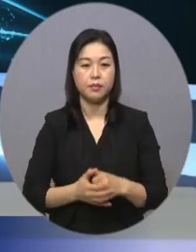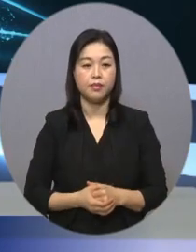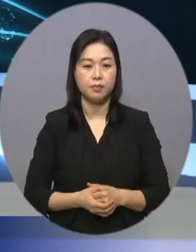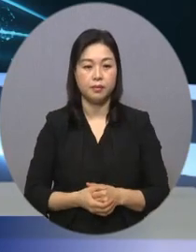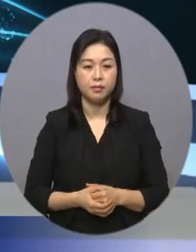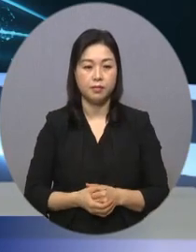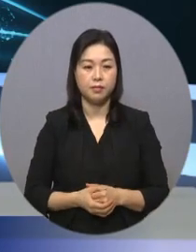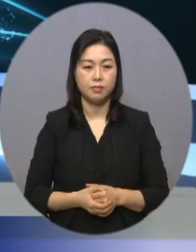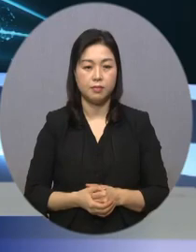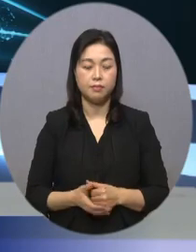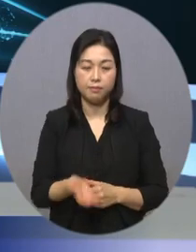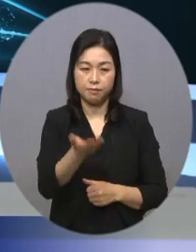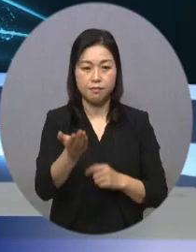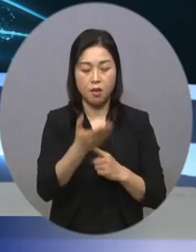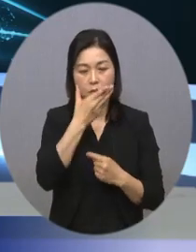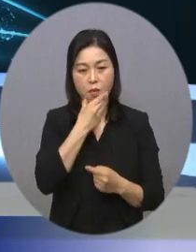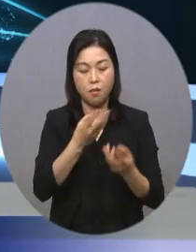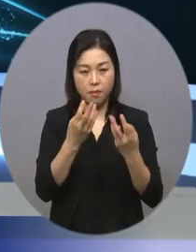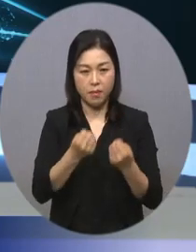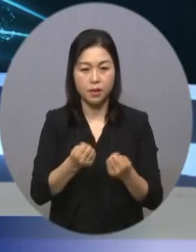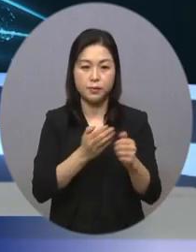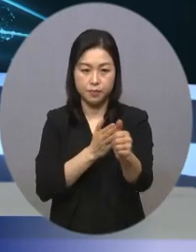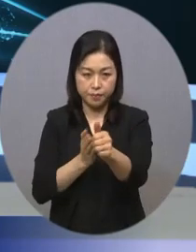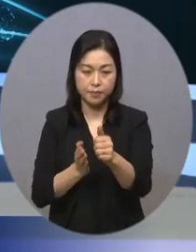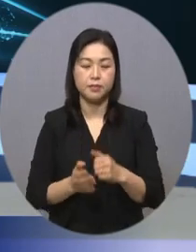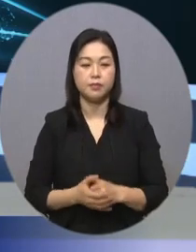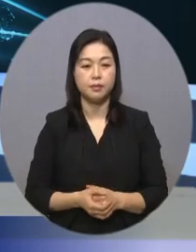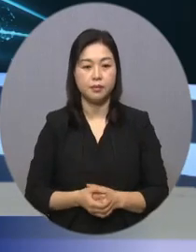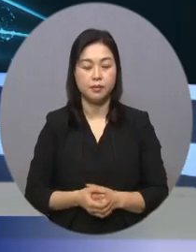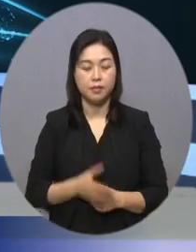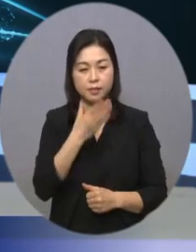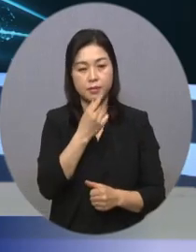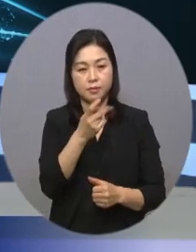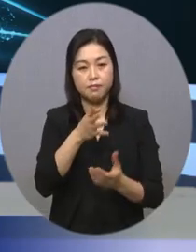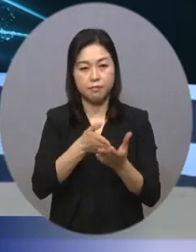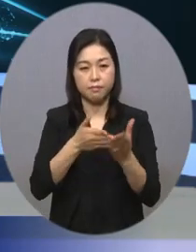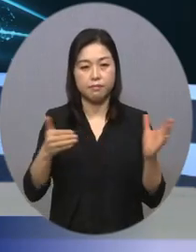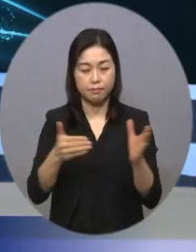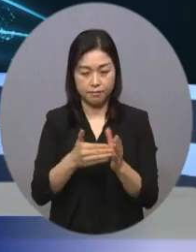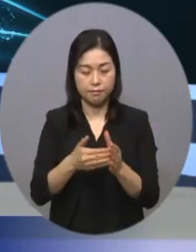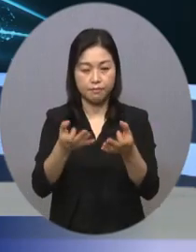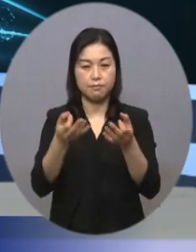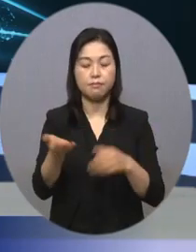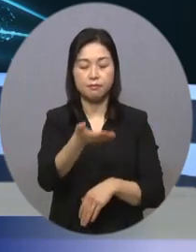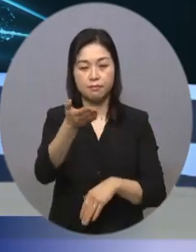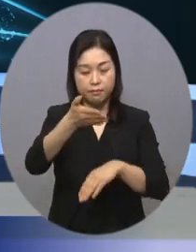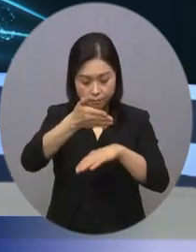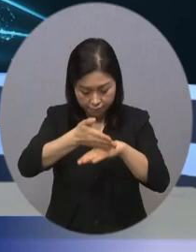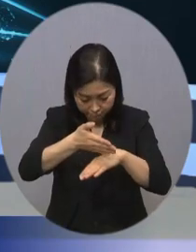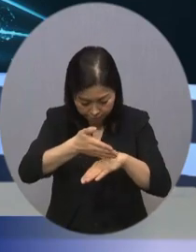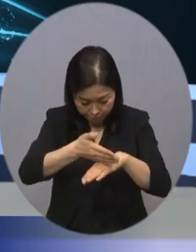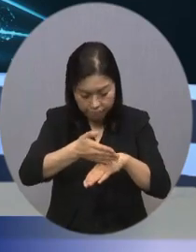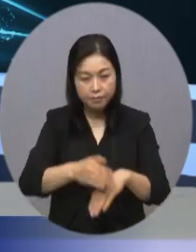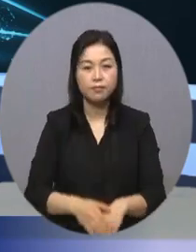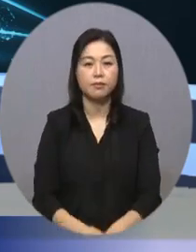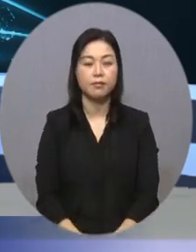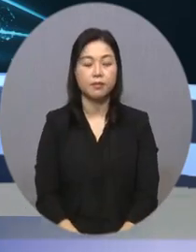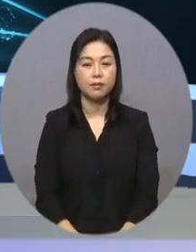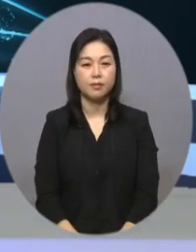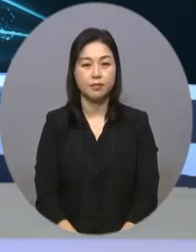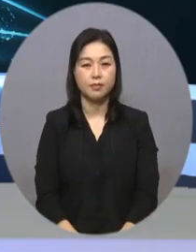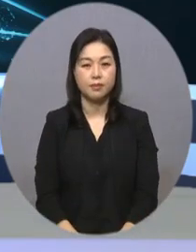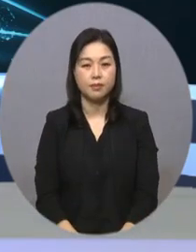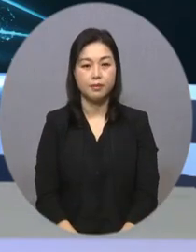바라겠습니다. 새해 복 많이 받으십시오. 이상 복지TV 뉴스를 마칩니다. 시청해주신 여러분 고맙습니다.